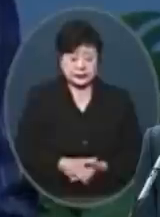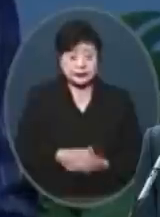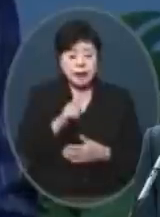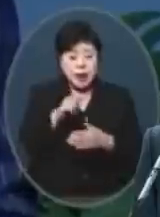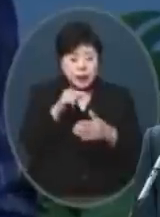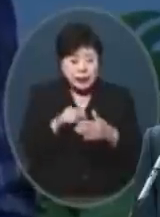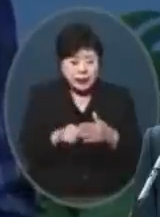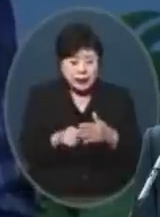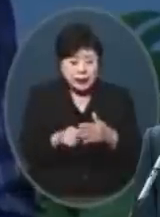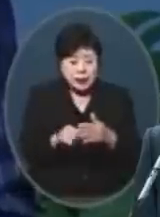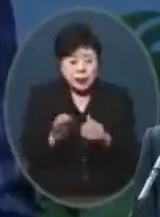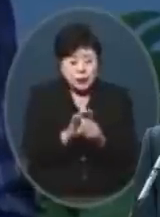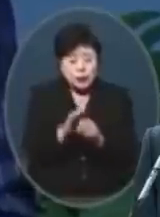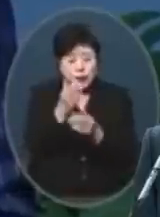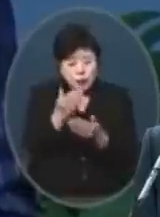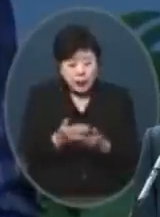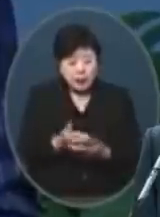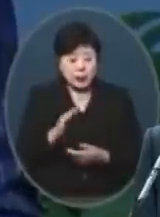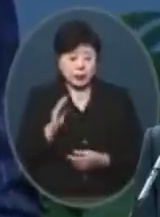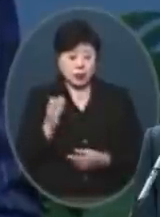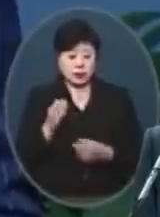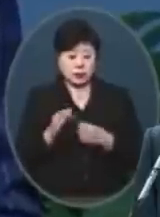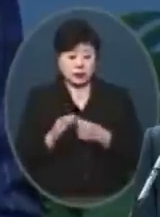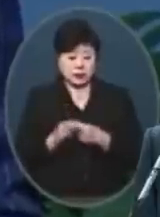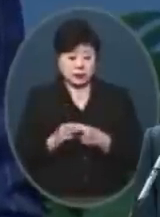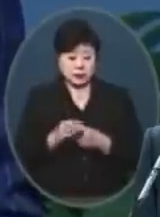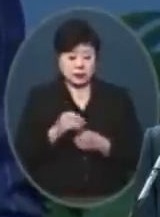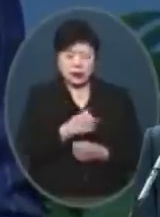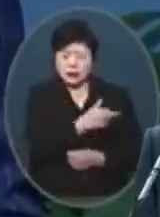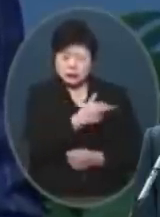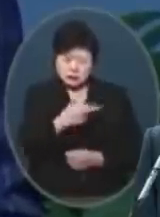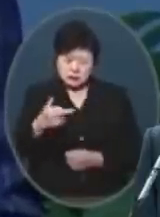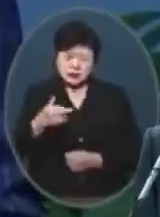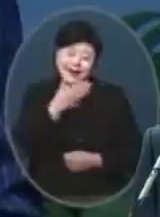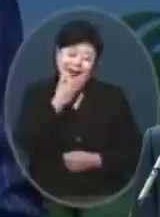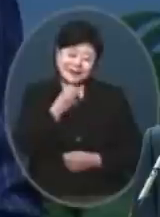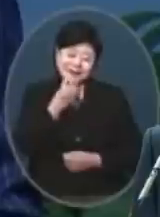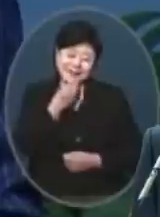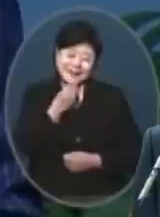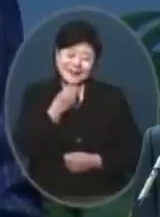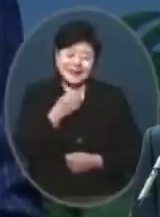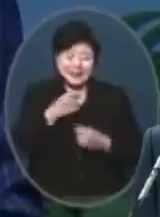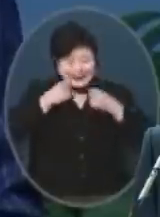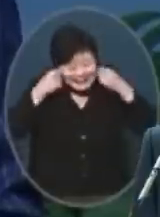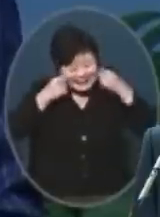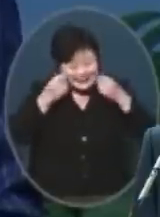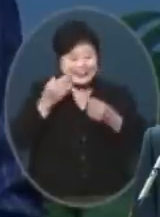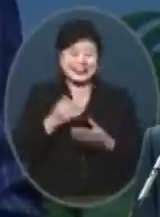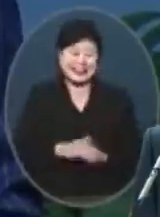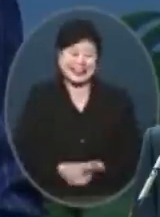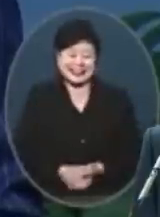마음이 위로를 받게 되면 아주 행복해지고 즐거워지는 것입니다.